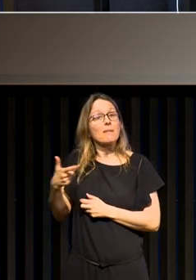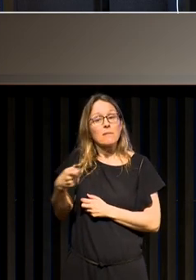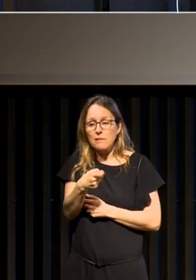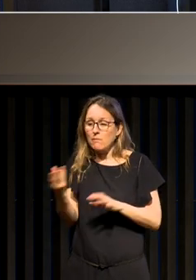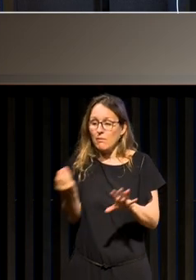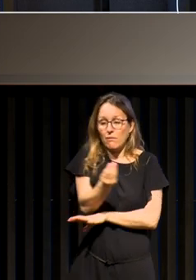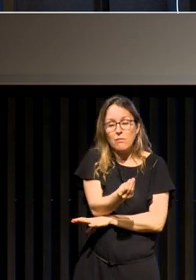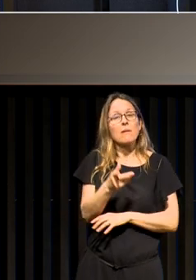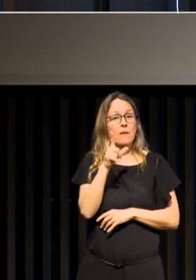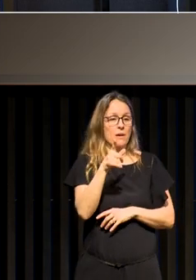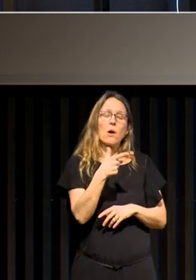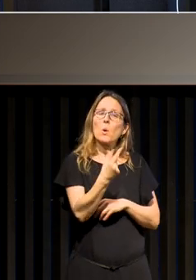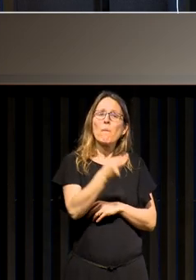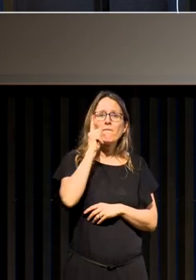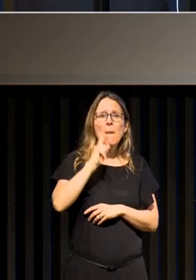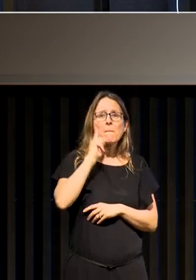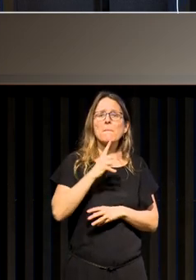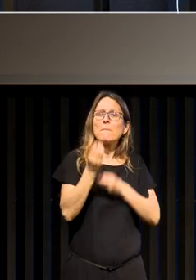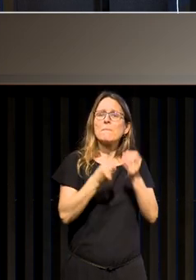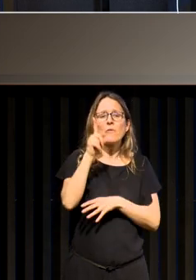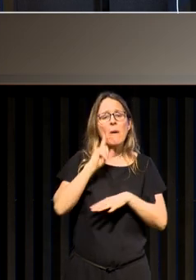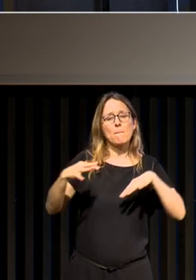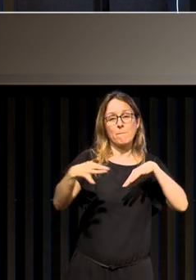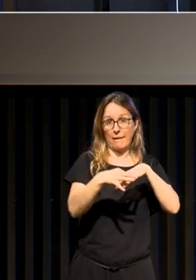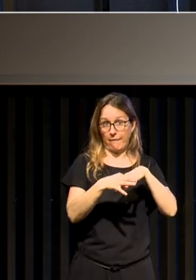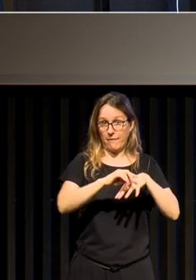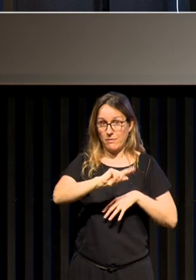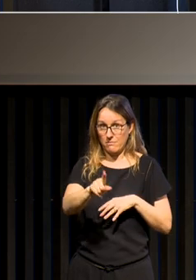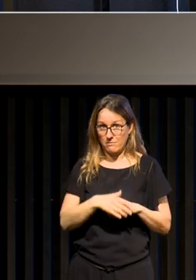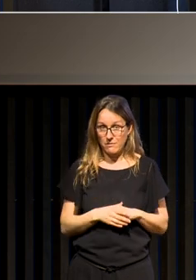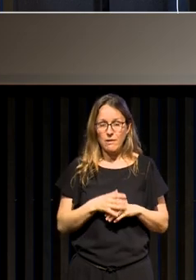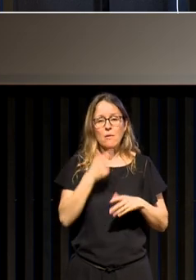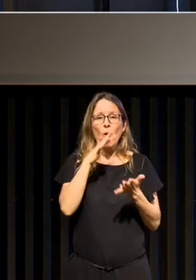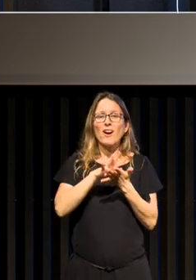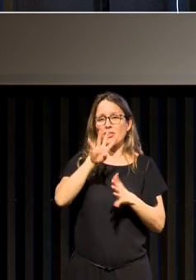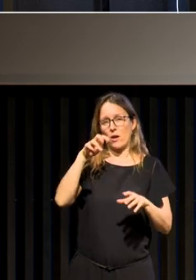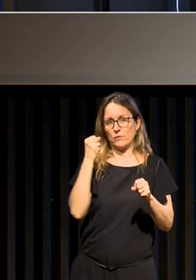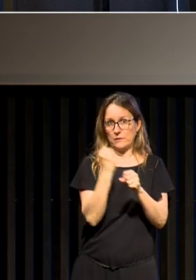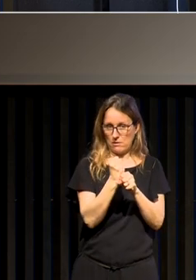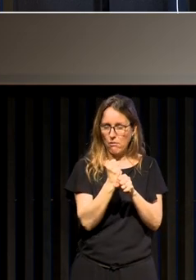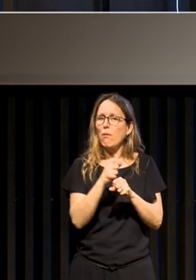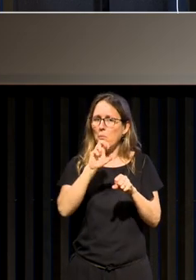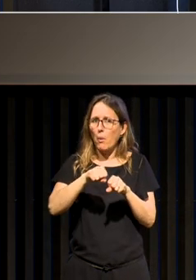fait des couples de femmes et des femmes non mariées, et du recul à 45 ans pour bénéficier d'une insémination.